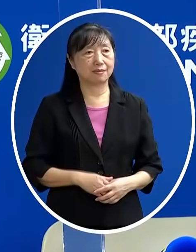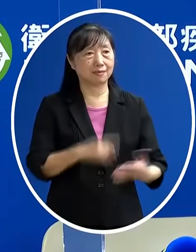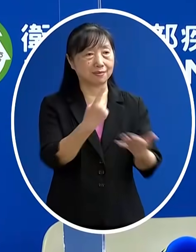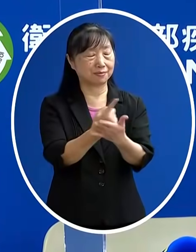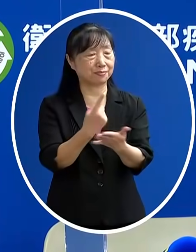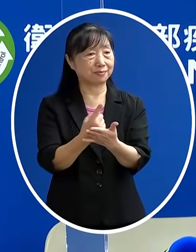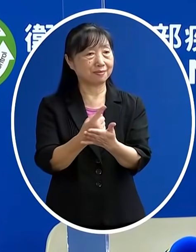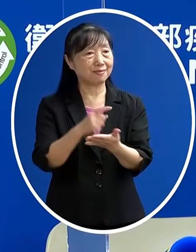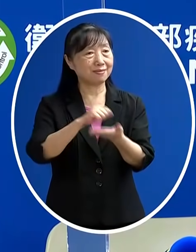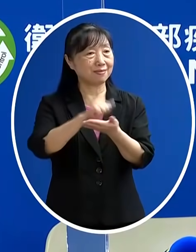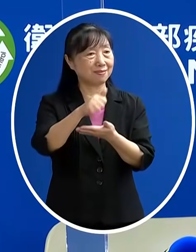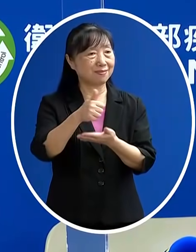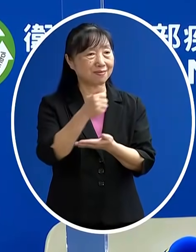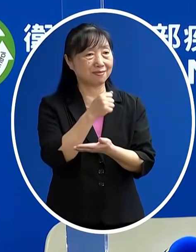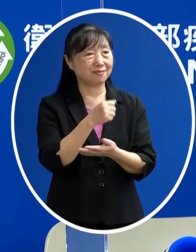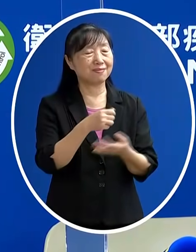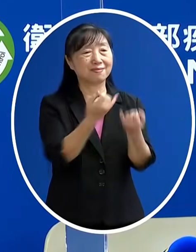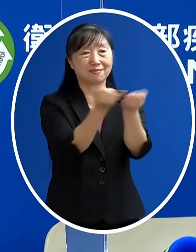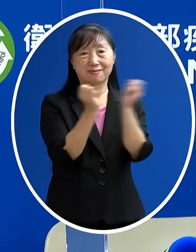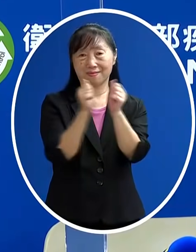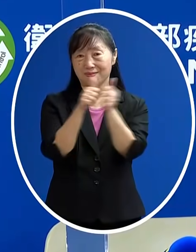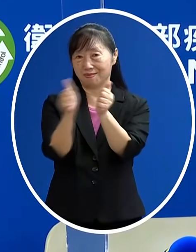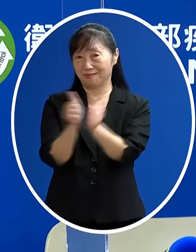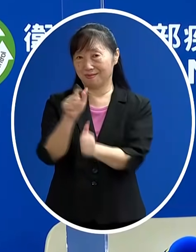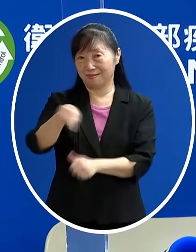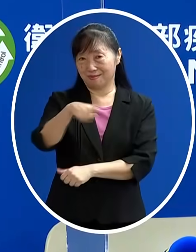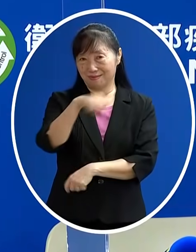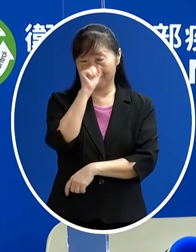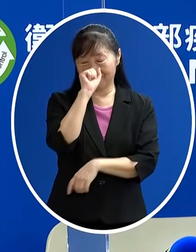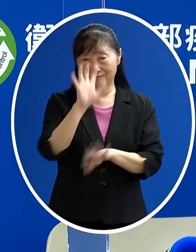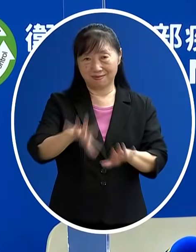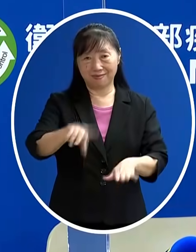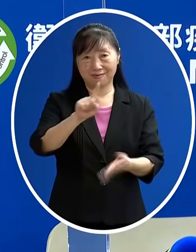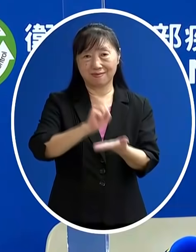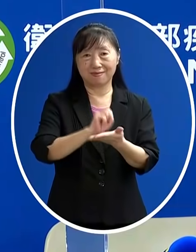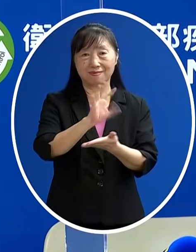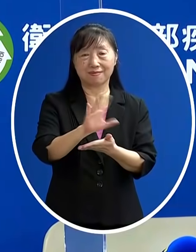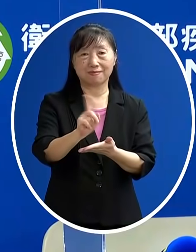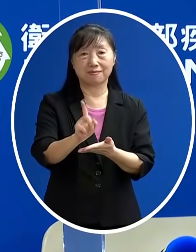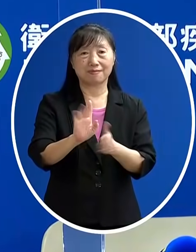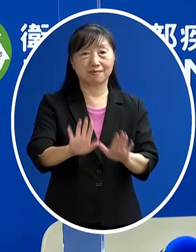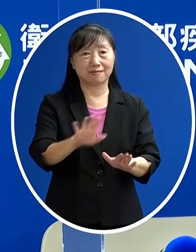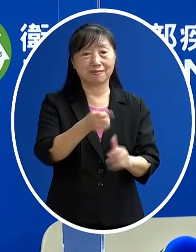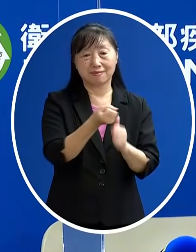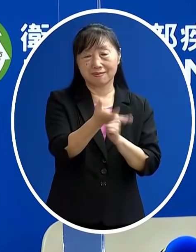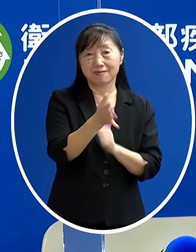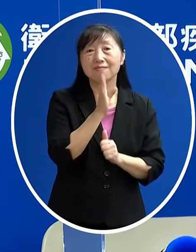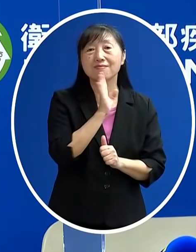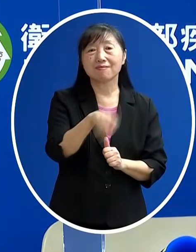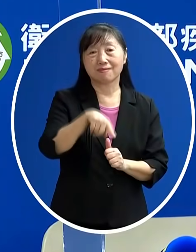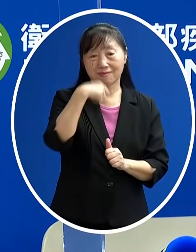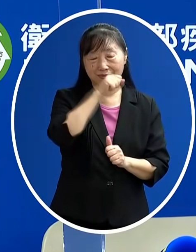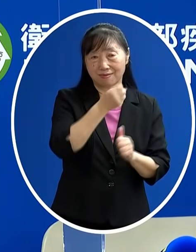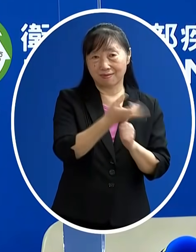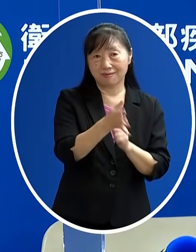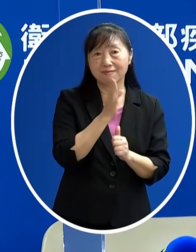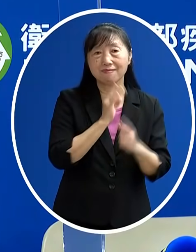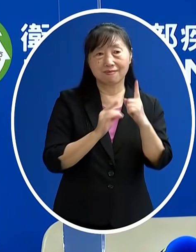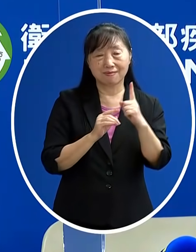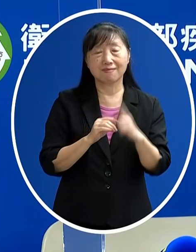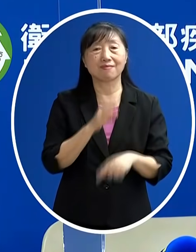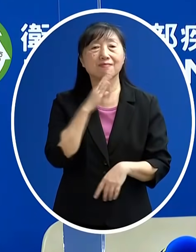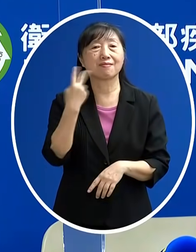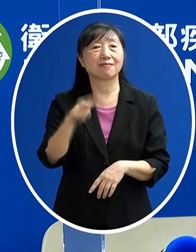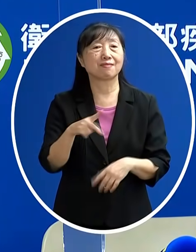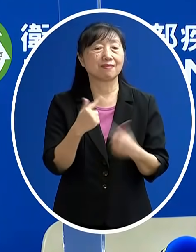好，各位记者、女士、先生，大家好哈。那首先跟大家报告哈，今天的确定病例有本土病例一名哈，